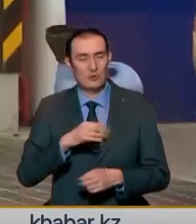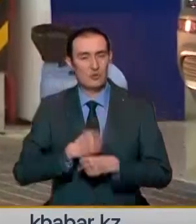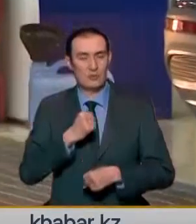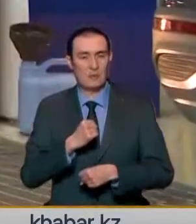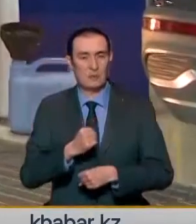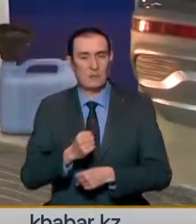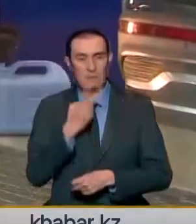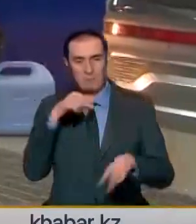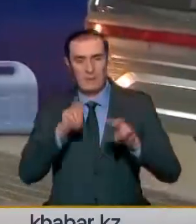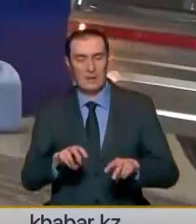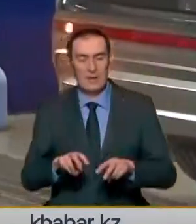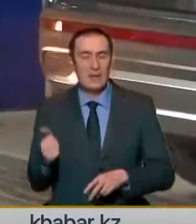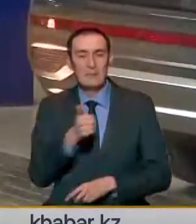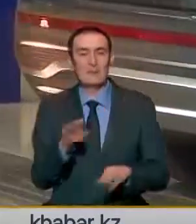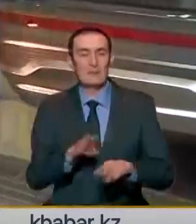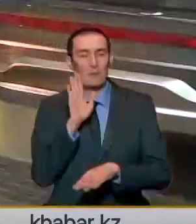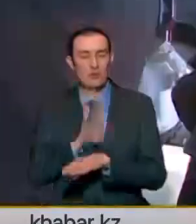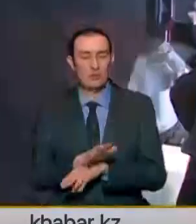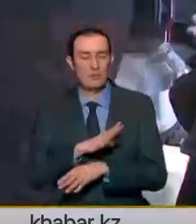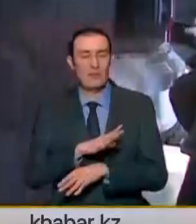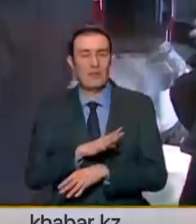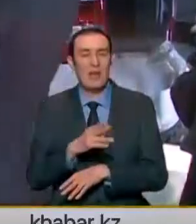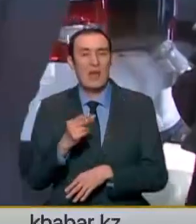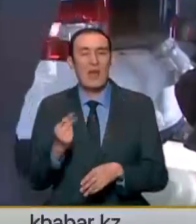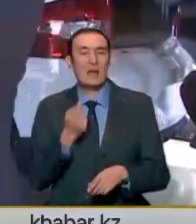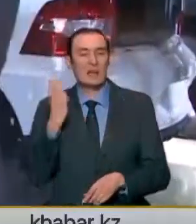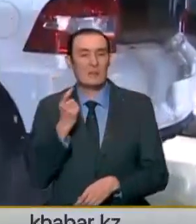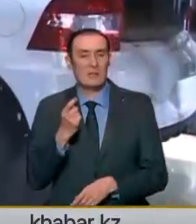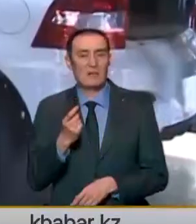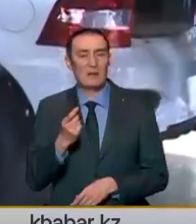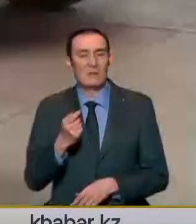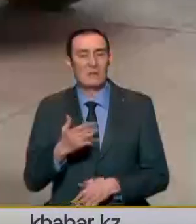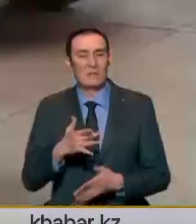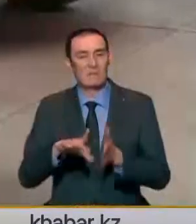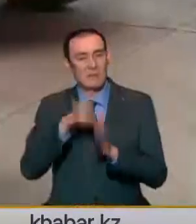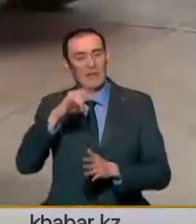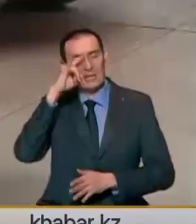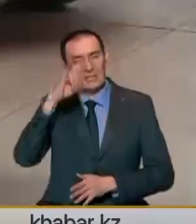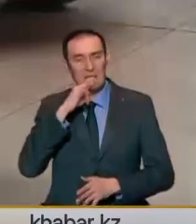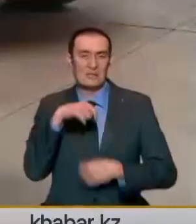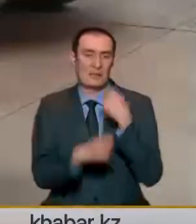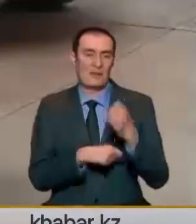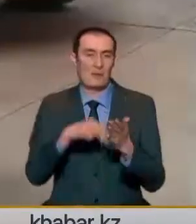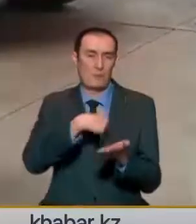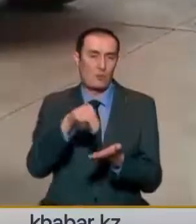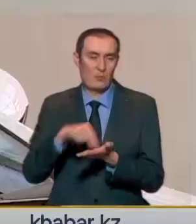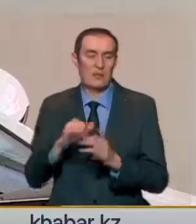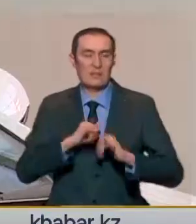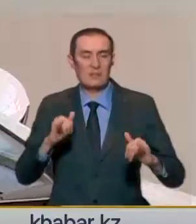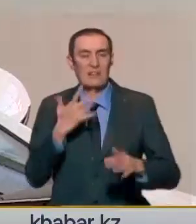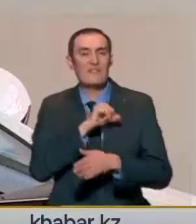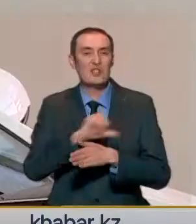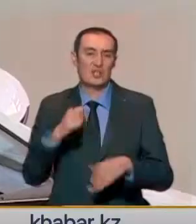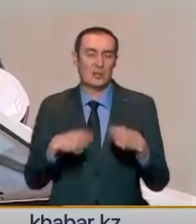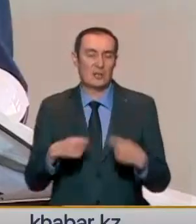порядок. Олжас Бектенов подчеркнул, что необходимо придерживаться экономического патриотизма, активно покупать казахстанскую продукцию, а также продвигать ее на